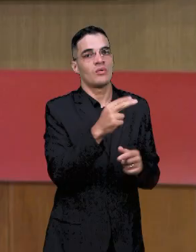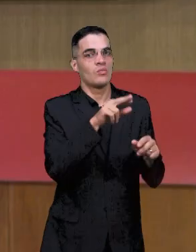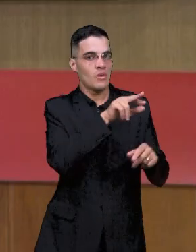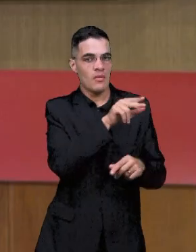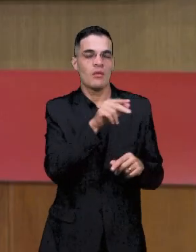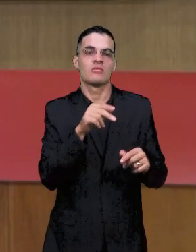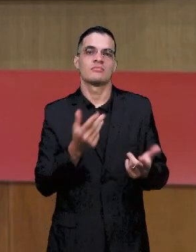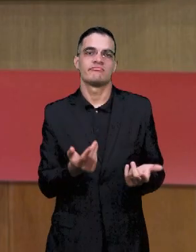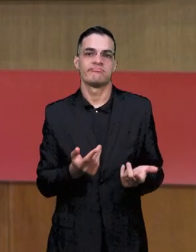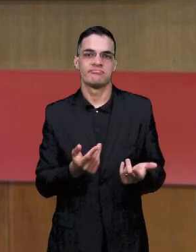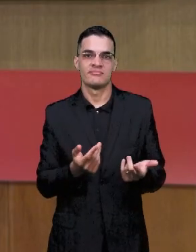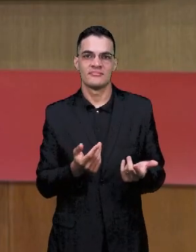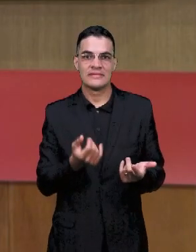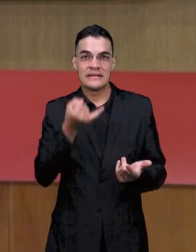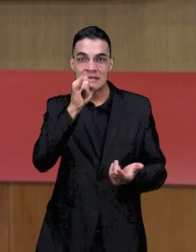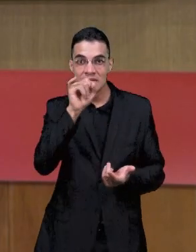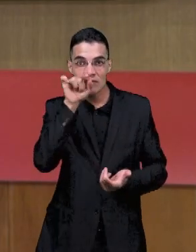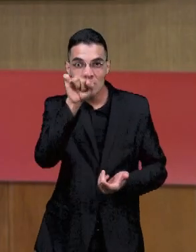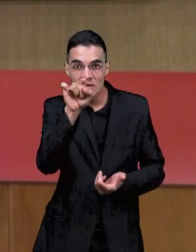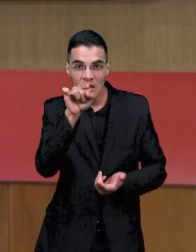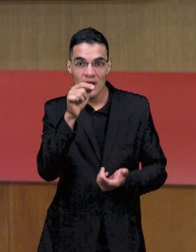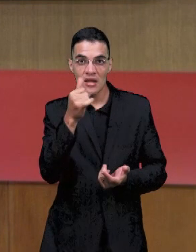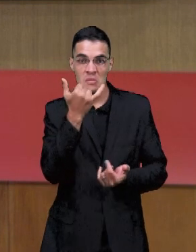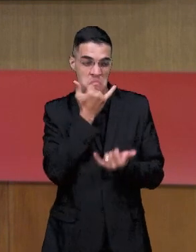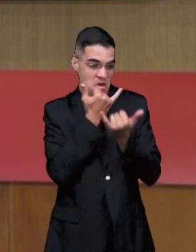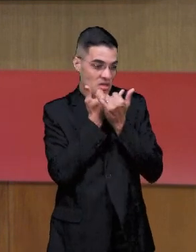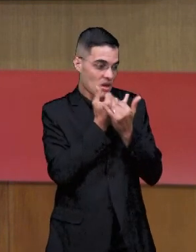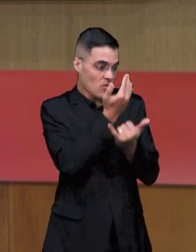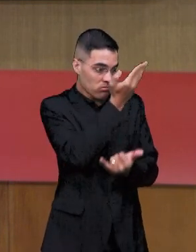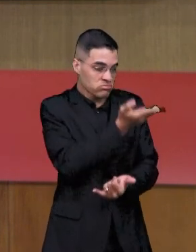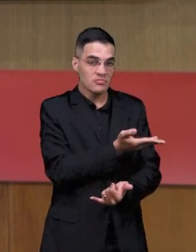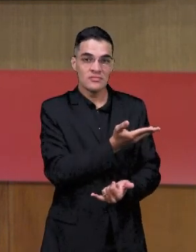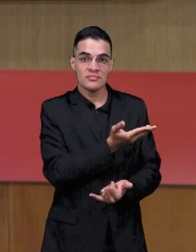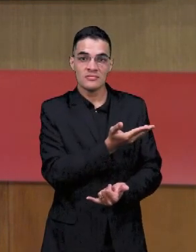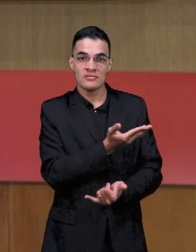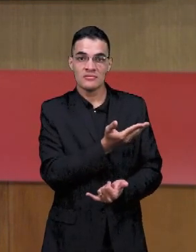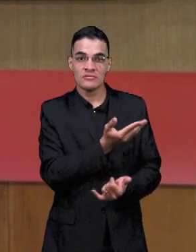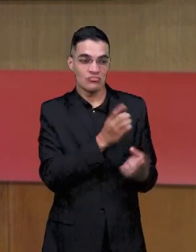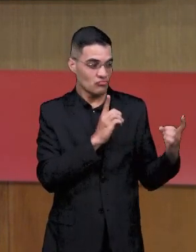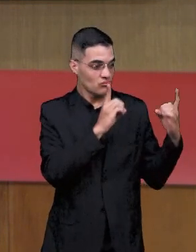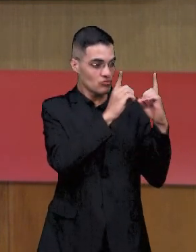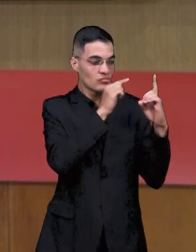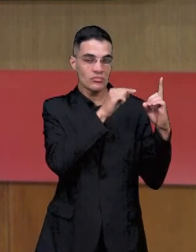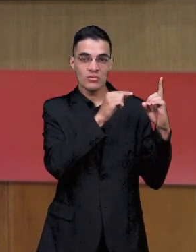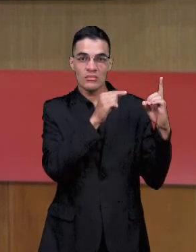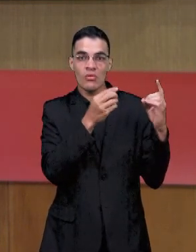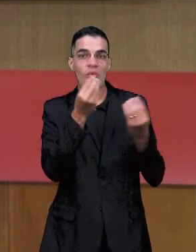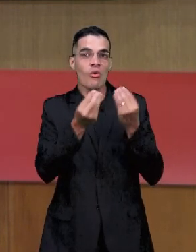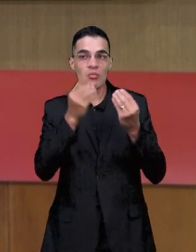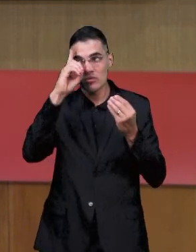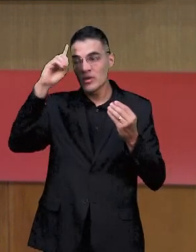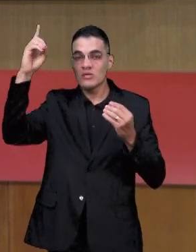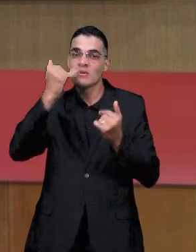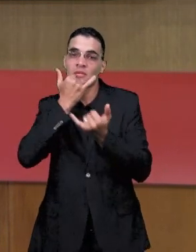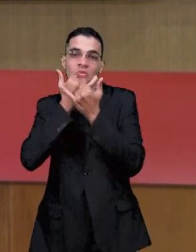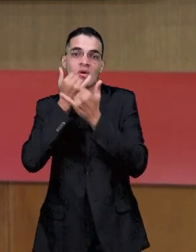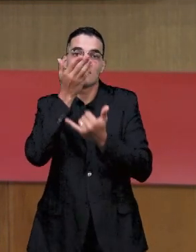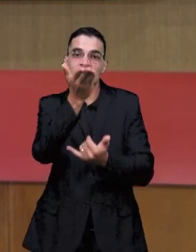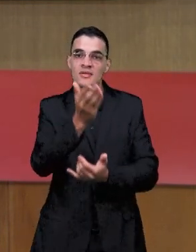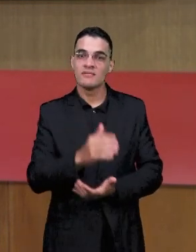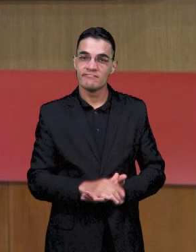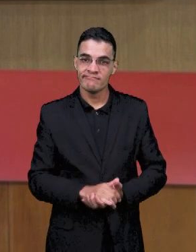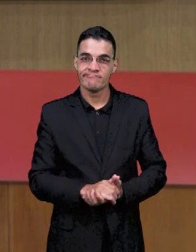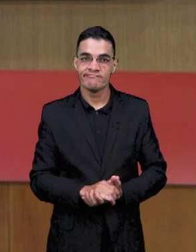вы не простите, то Бог не сможет простить вас. Если вы не прощаете, то Бог не прощает. И